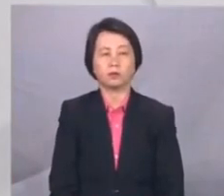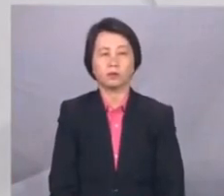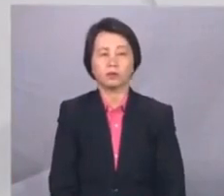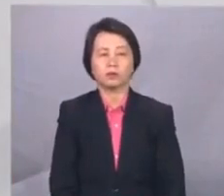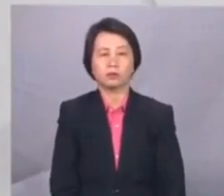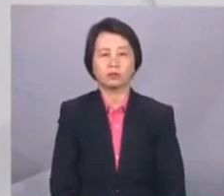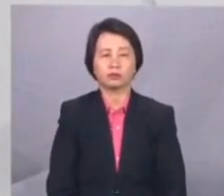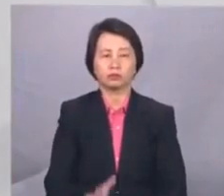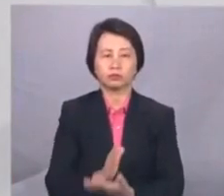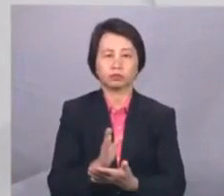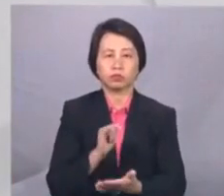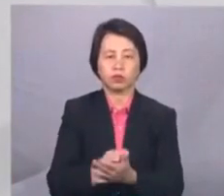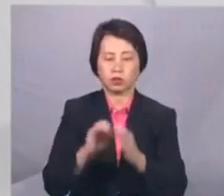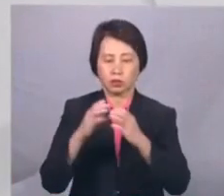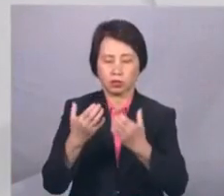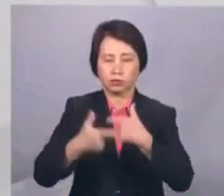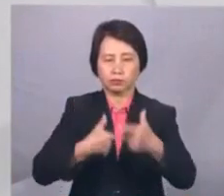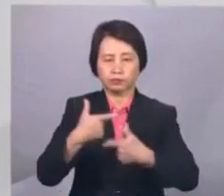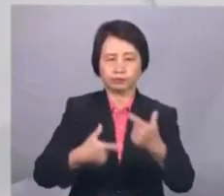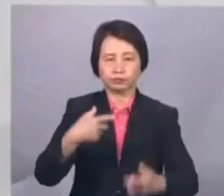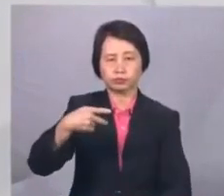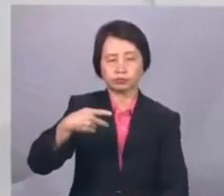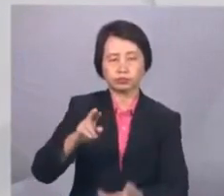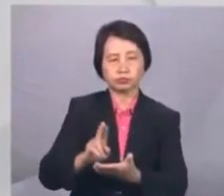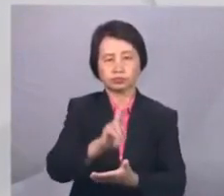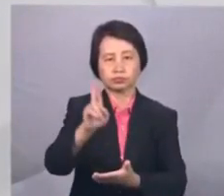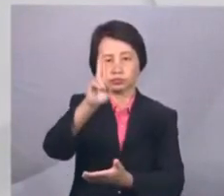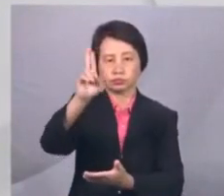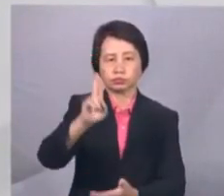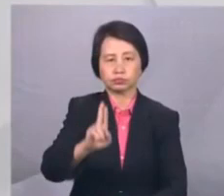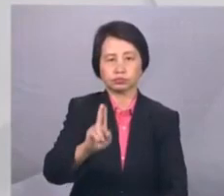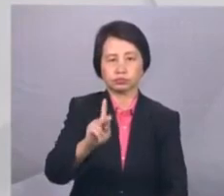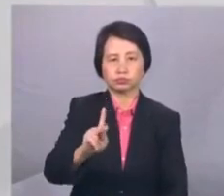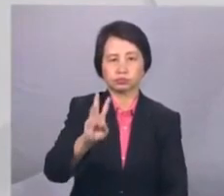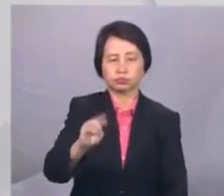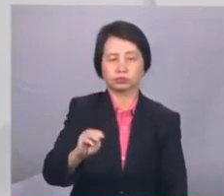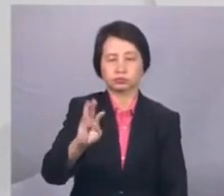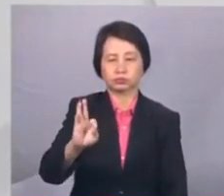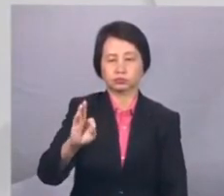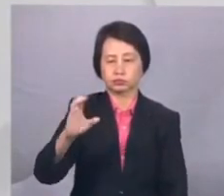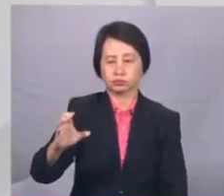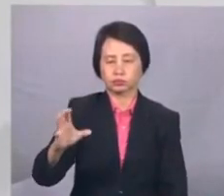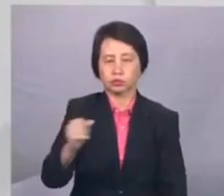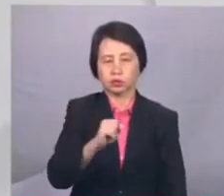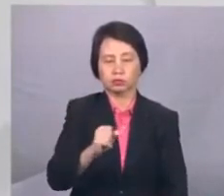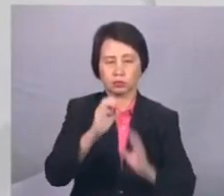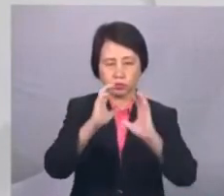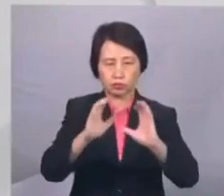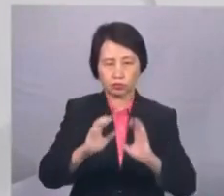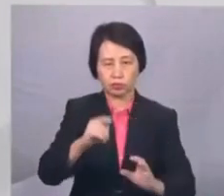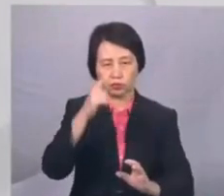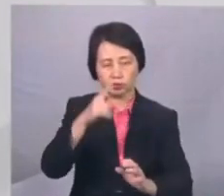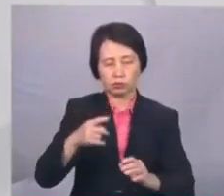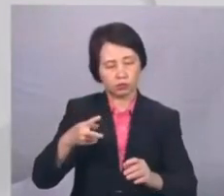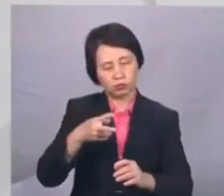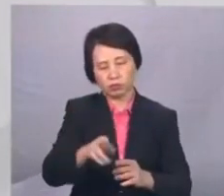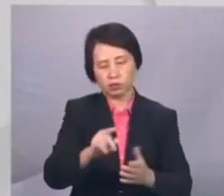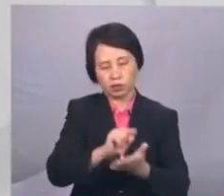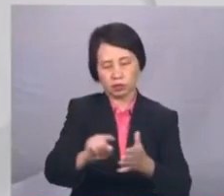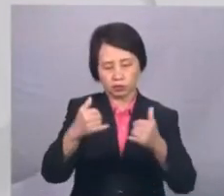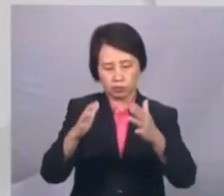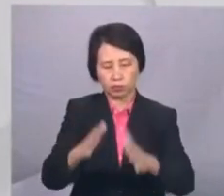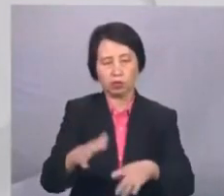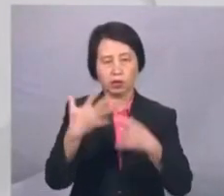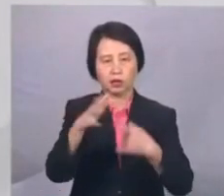Hai sementara itu gelap Liga Primer universal di kebangsaan BC yuk MFC turut mengambil pendekatan untuk memotong gaji